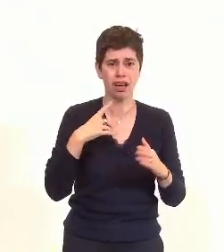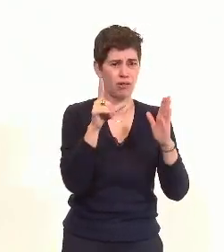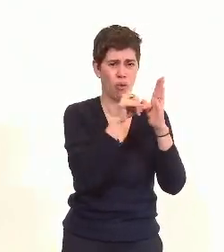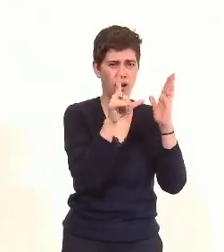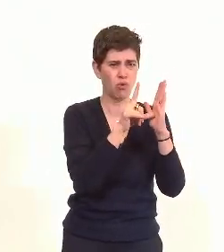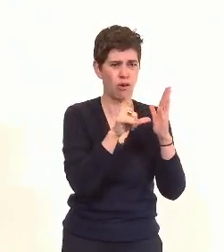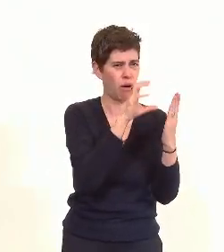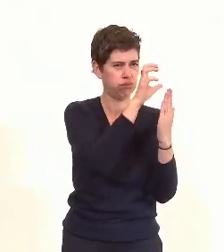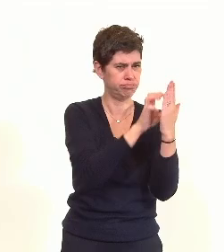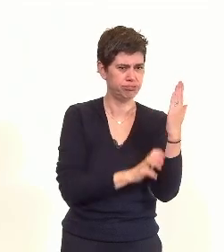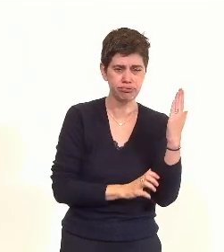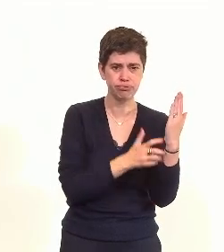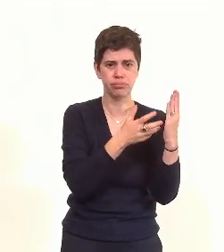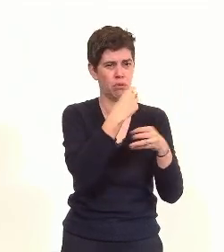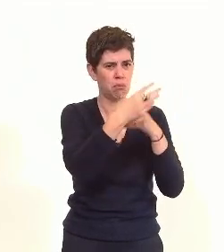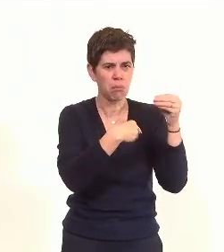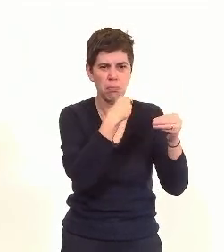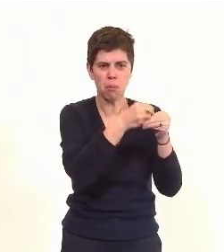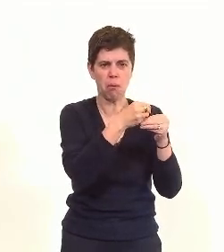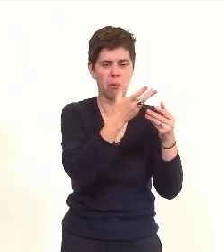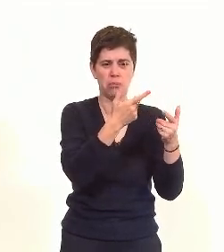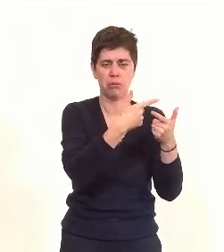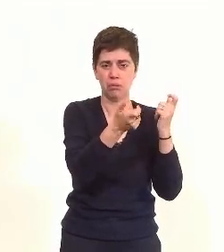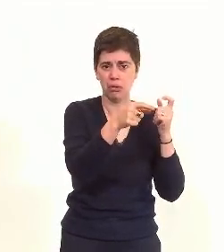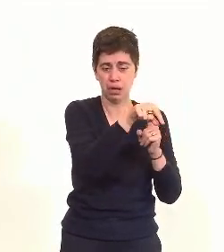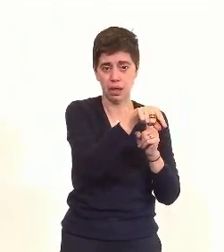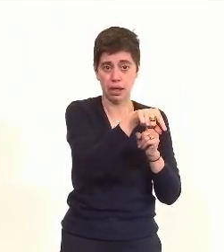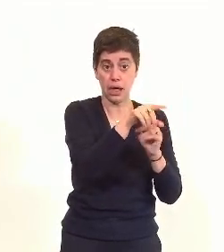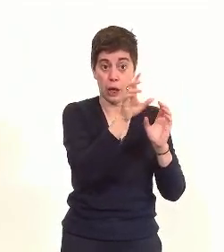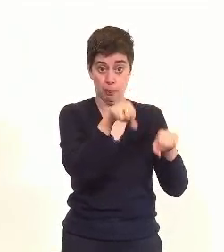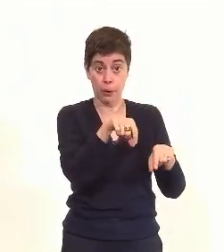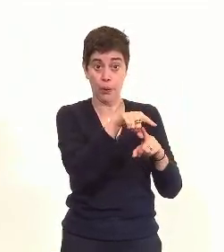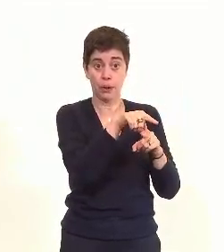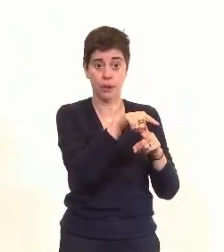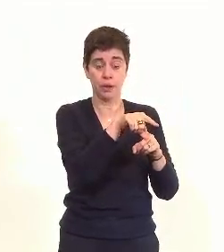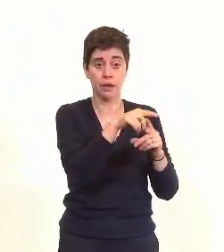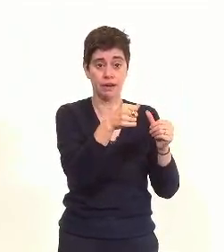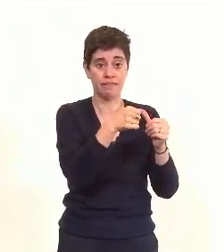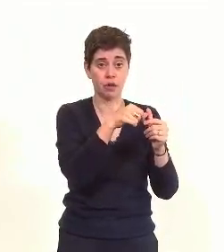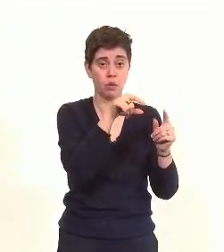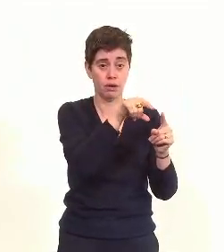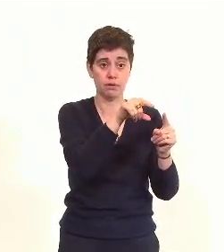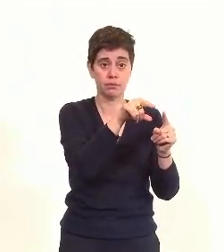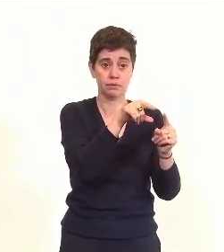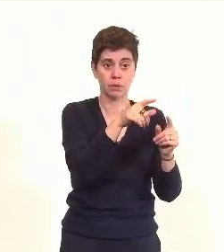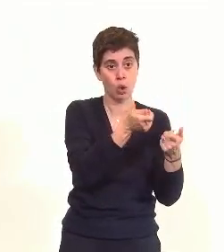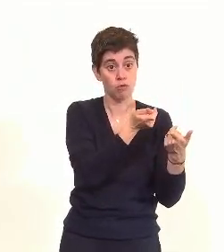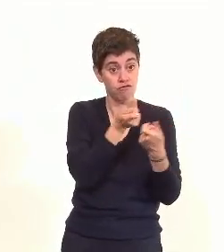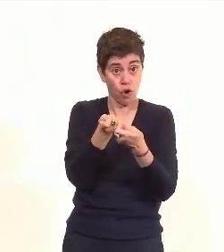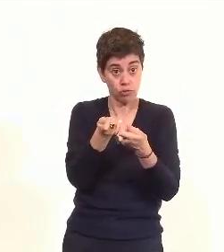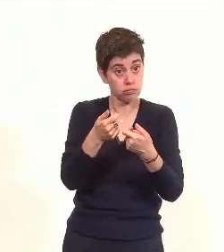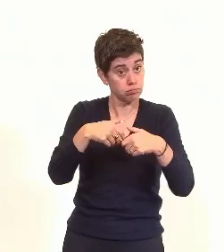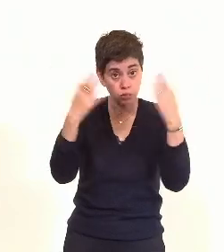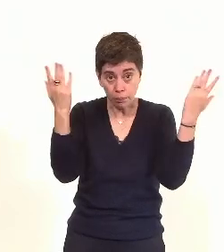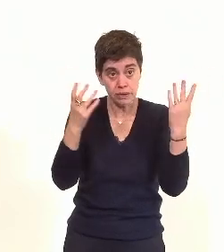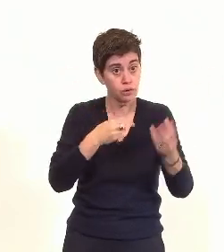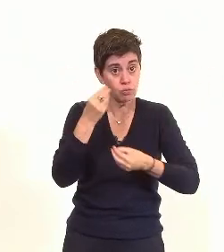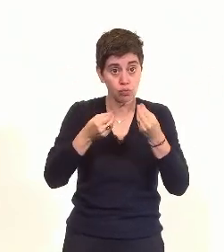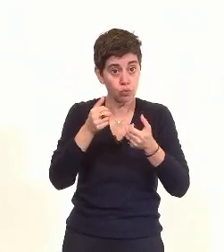l'arsenal international, qui permet de promouvoir le recours à des outils juridiques qui pourront être incitatifs ou contraignants selon le type d'outils